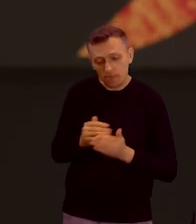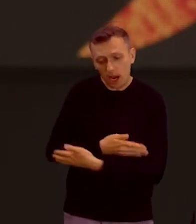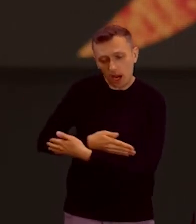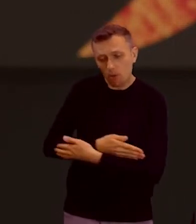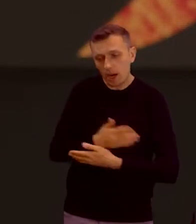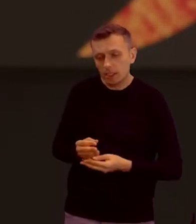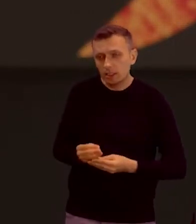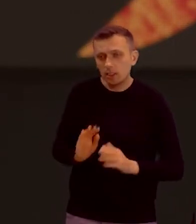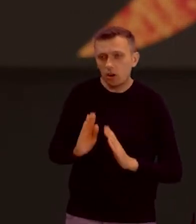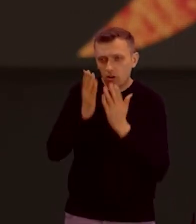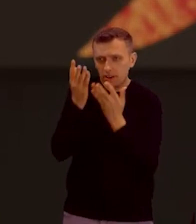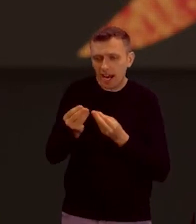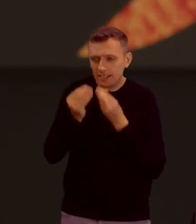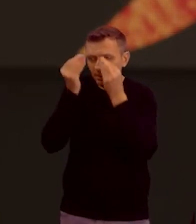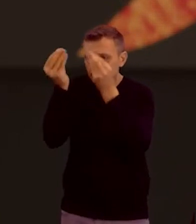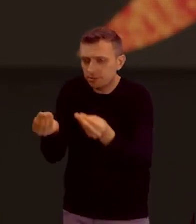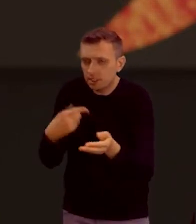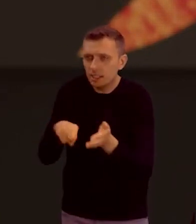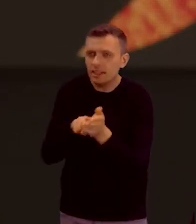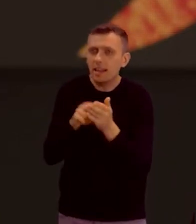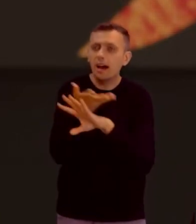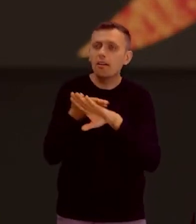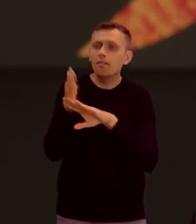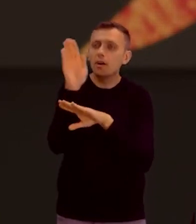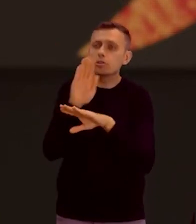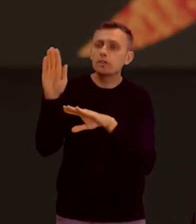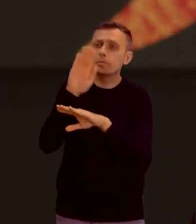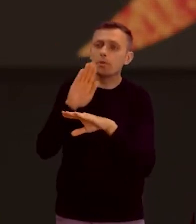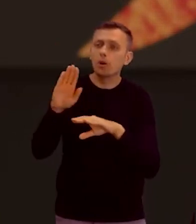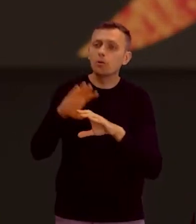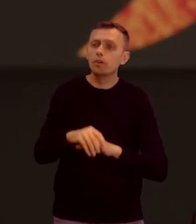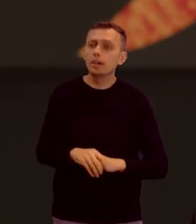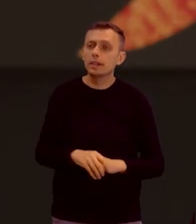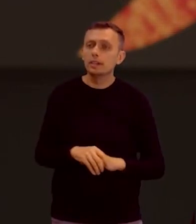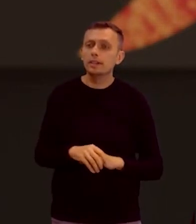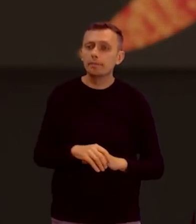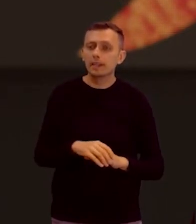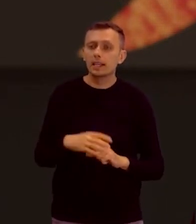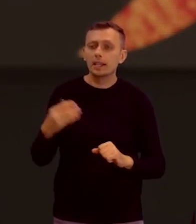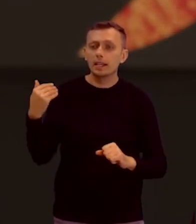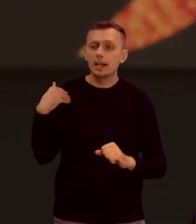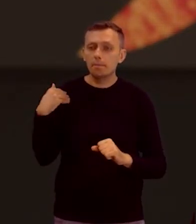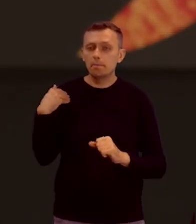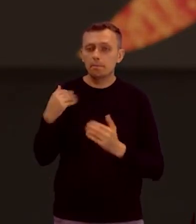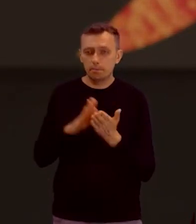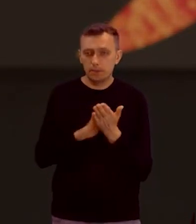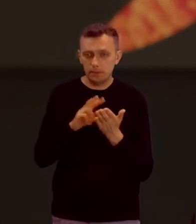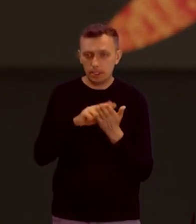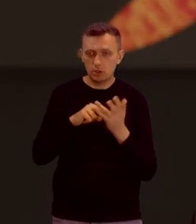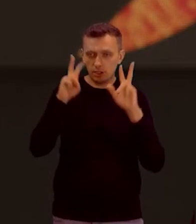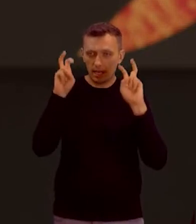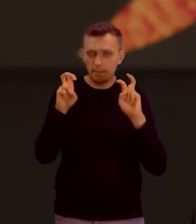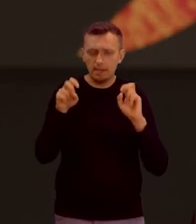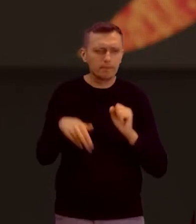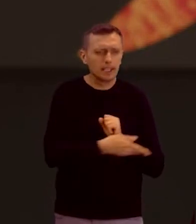Izraelici, nauczali swoje dzieci następujących słów. Słuchaj Izraelu, Pan jest